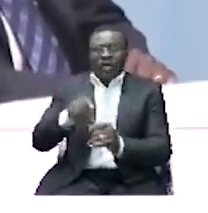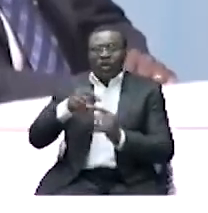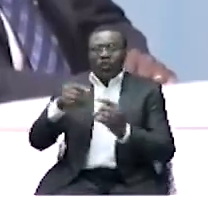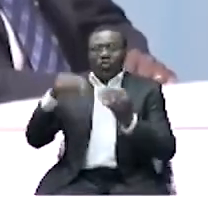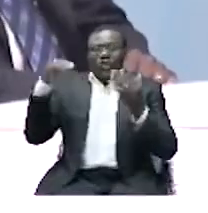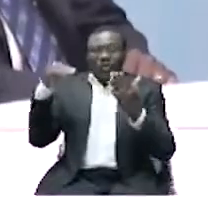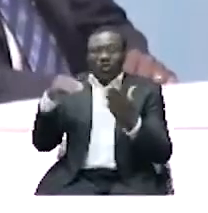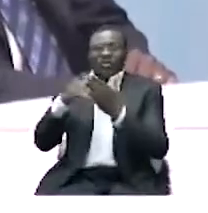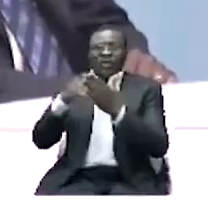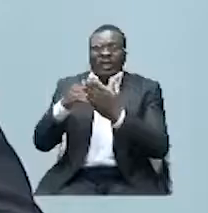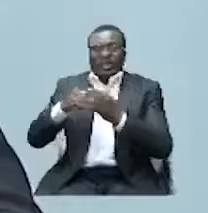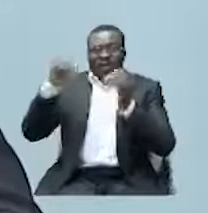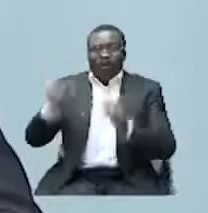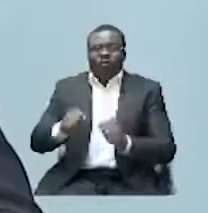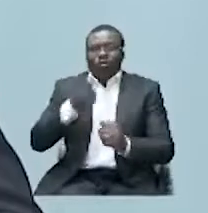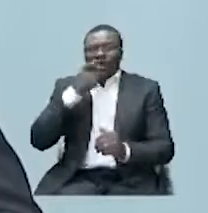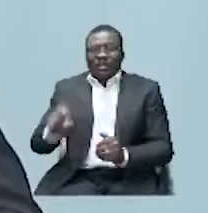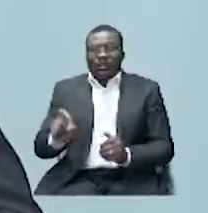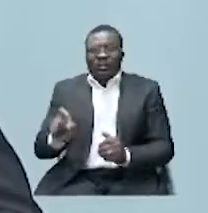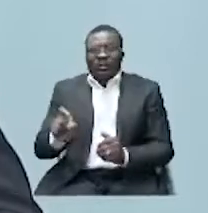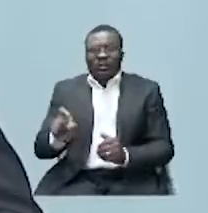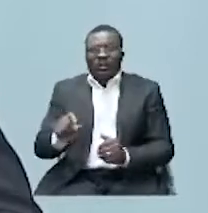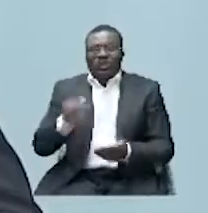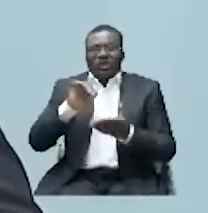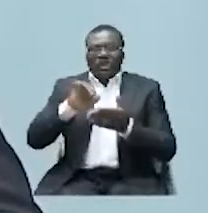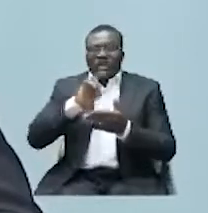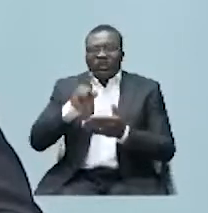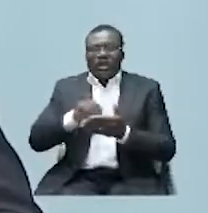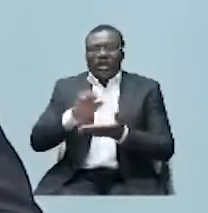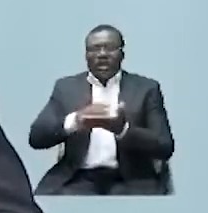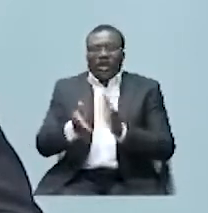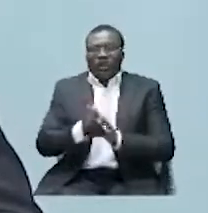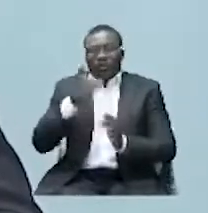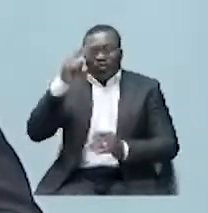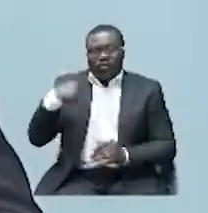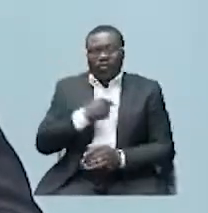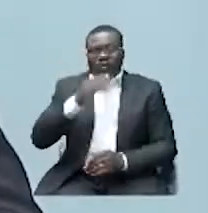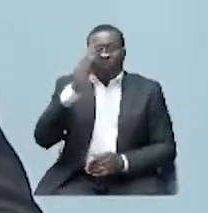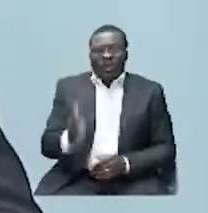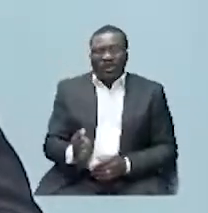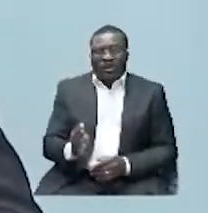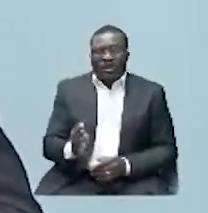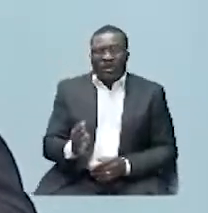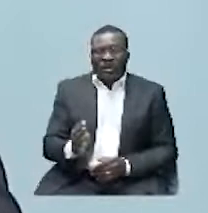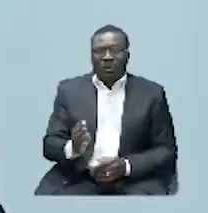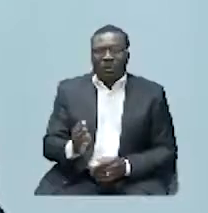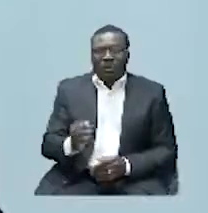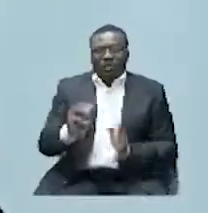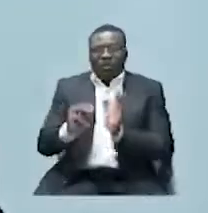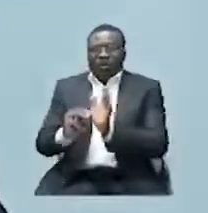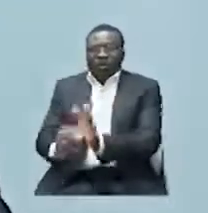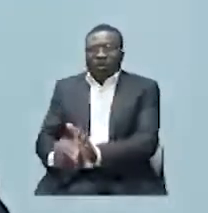contrarier le pouvoir exécutif. Et cela est devenu, pour nous, Béninois, le